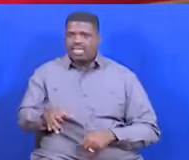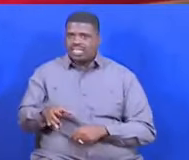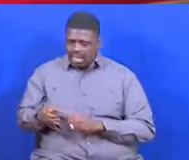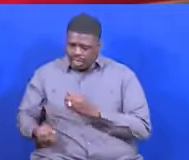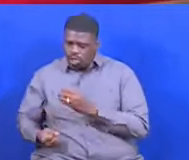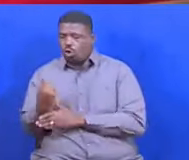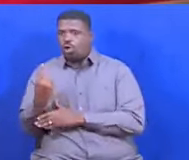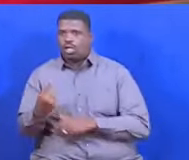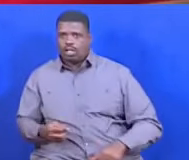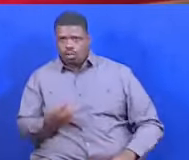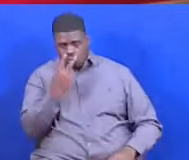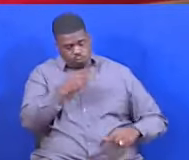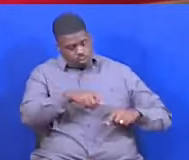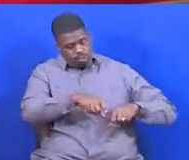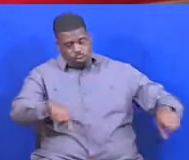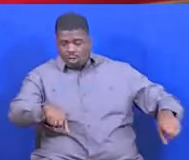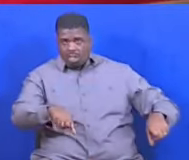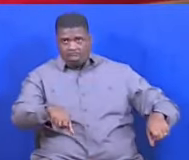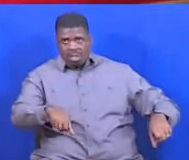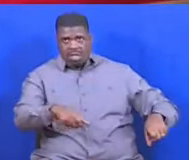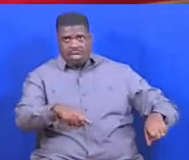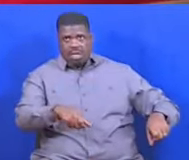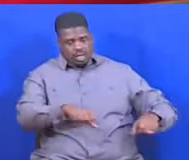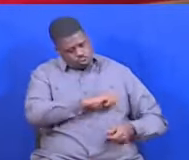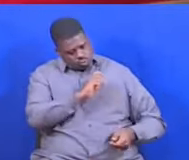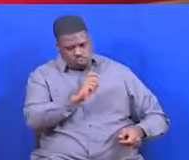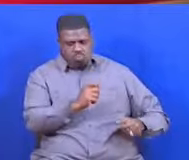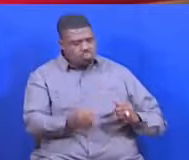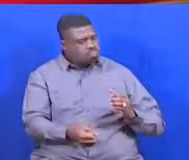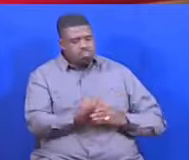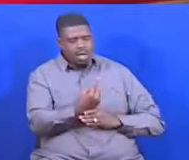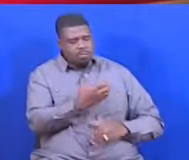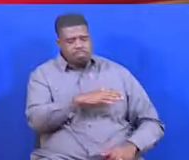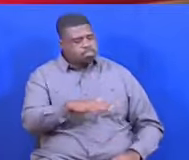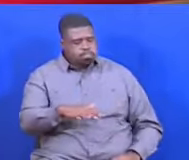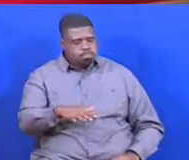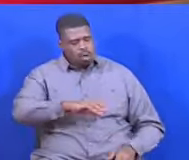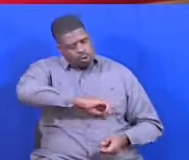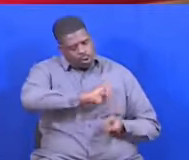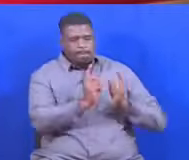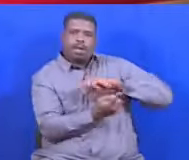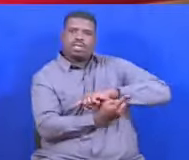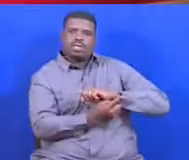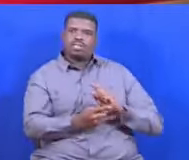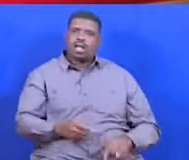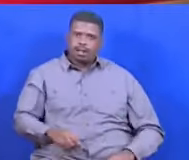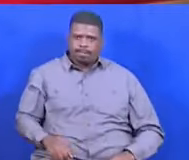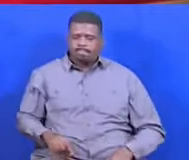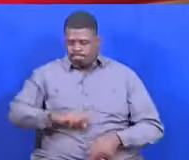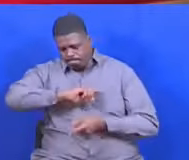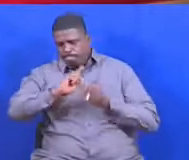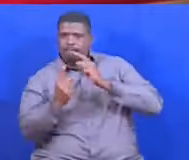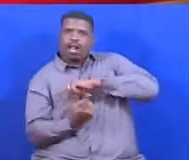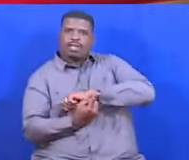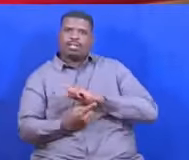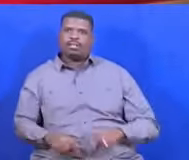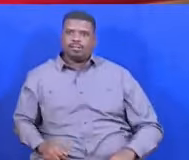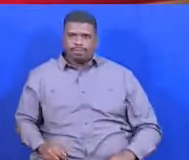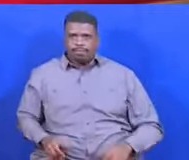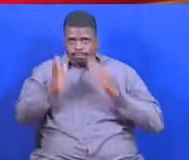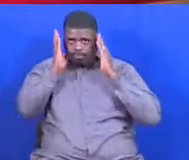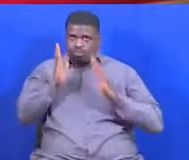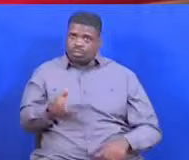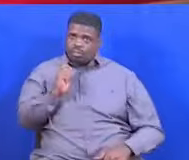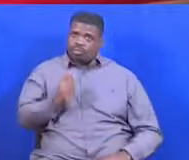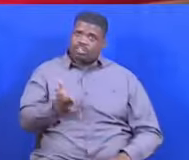pale ambapo tutaona bomba halitoi maji, bomba tutalibadilisha. Tukiona koki haitoi maji, tutabadilisha koki. Mheshimiwa